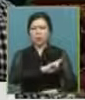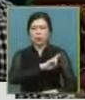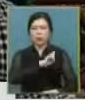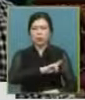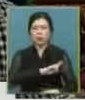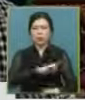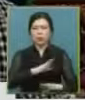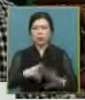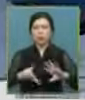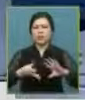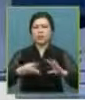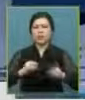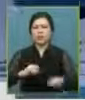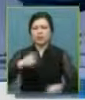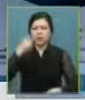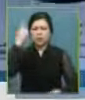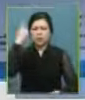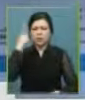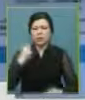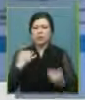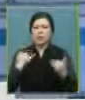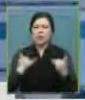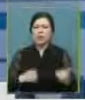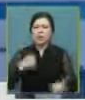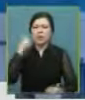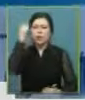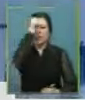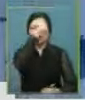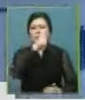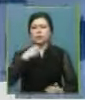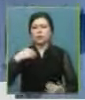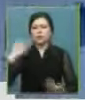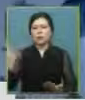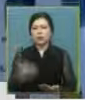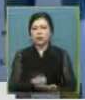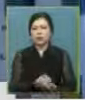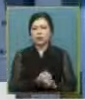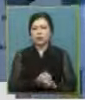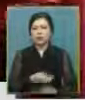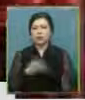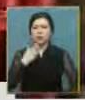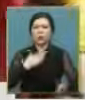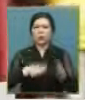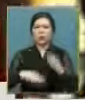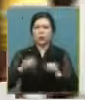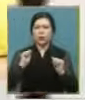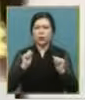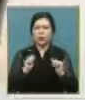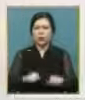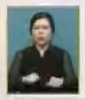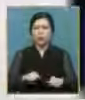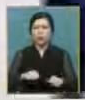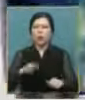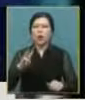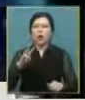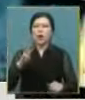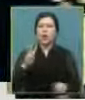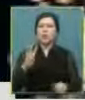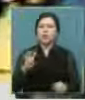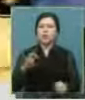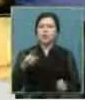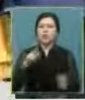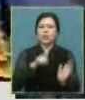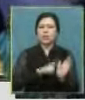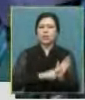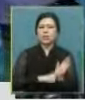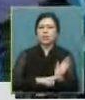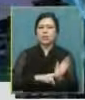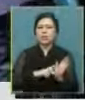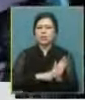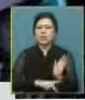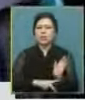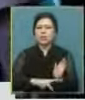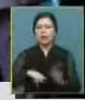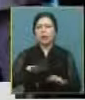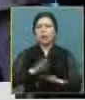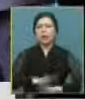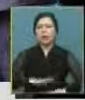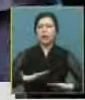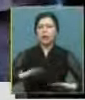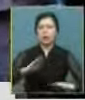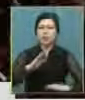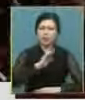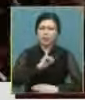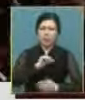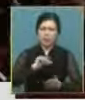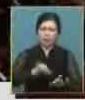нәтижесі деп білемін. Биылдың өзінде жетістіктерге марқаюға болады. 15 мемлекеттен 480 оқушы қатысқан. 11-ші халықаралық Жәутіков